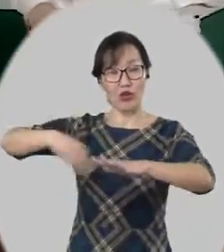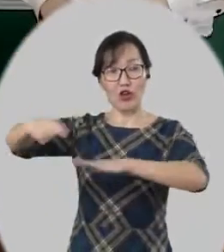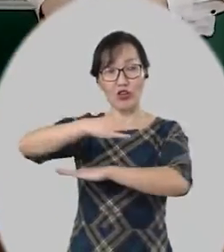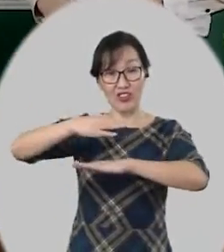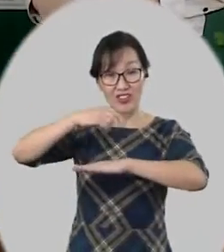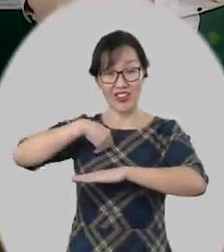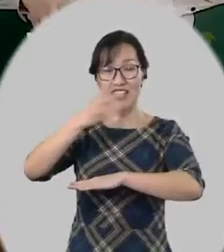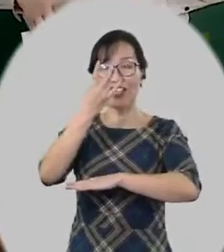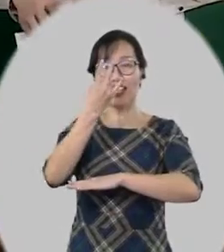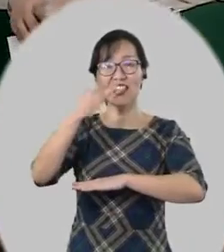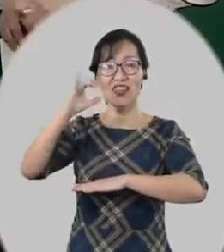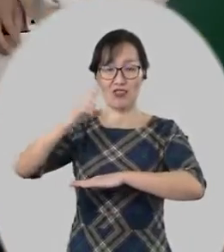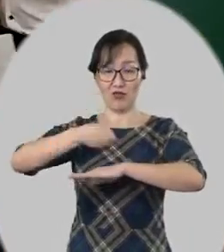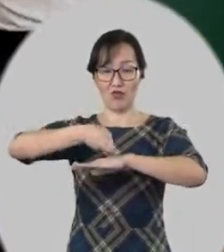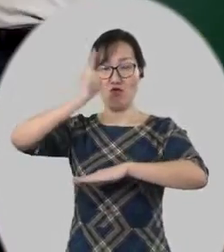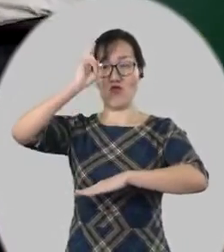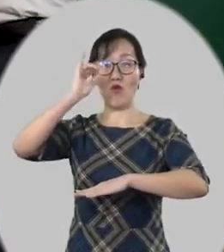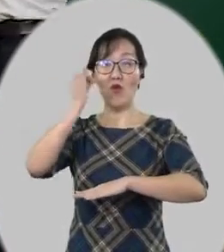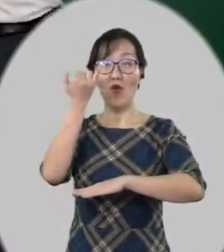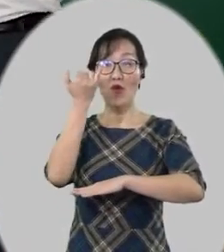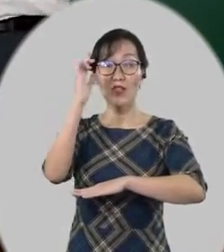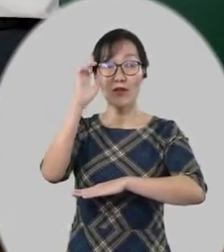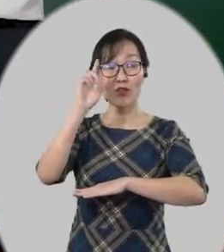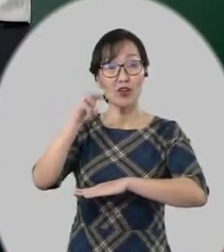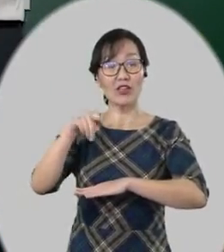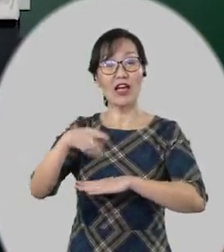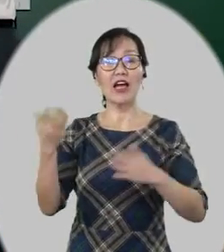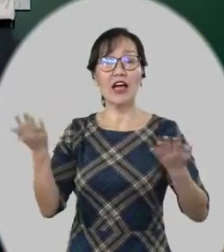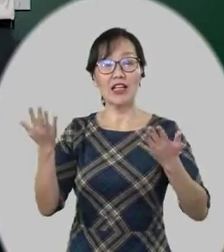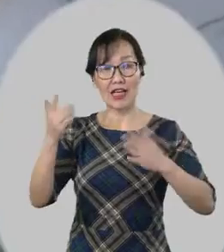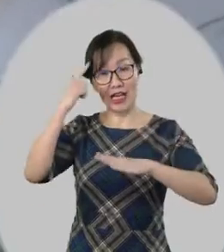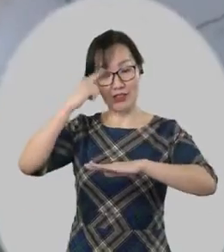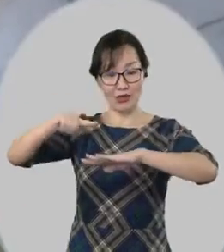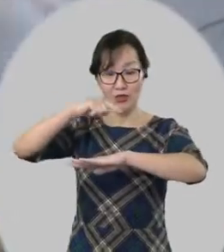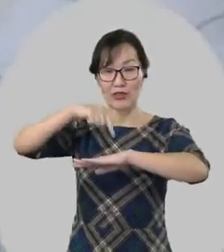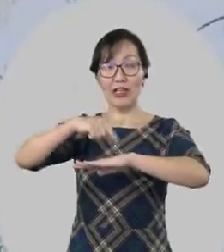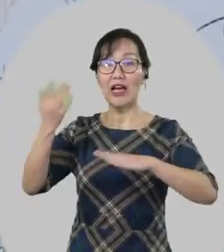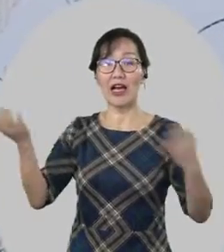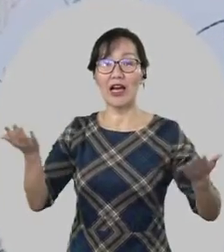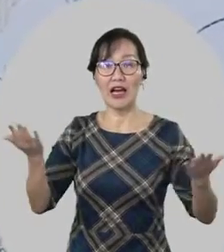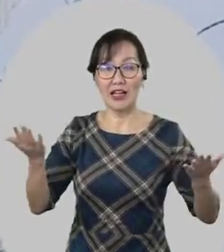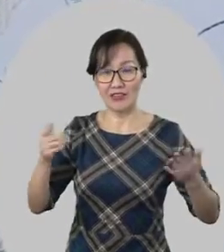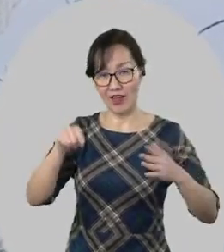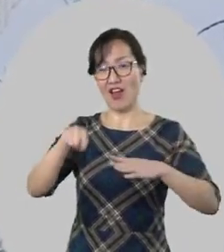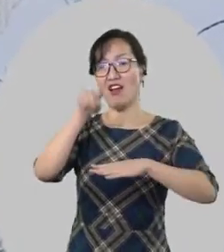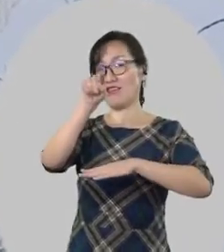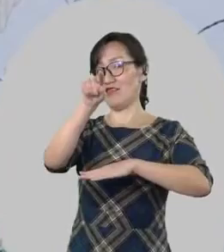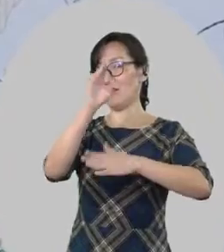нийслэл маань одоо Улаанбаатар гэж газрын зургийн энэ хэсэгт байж